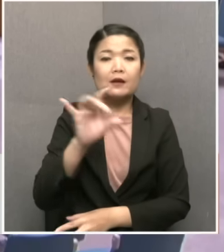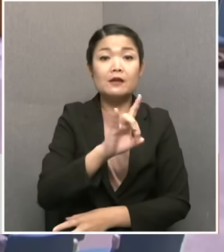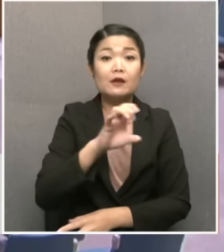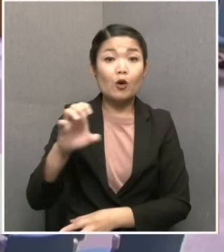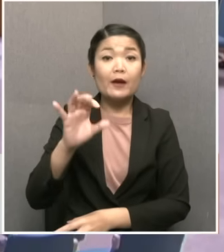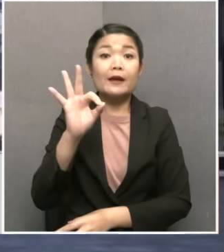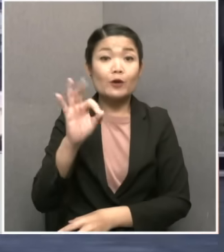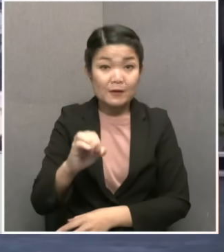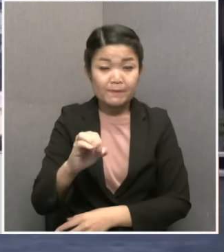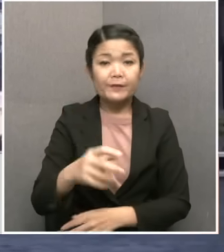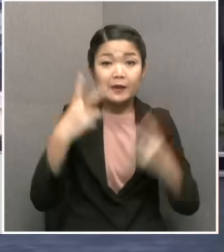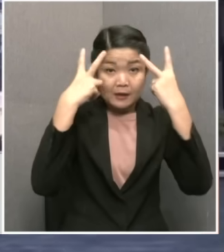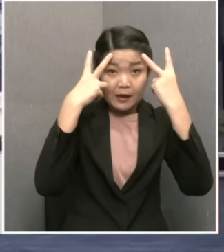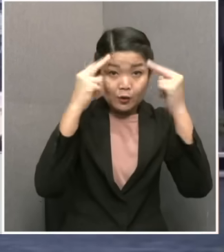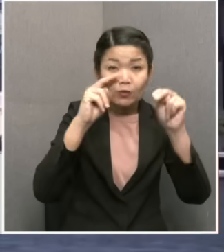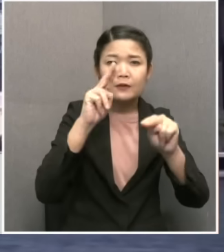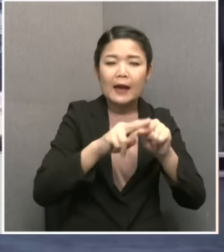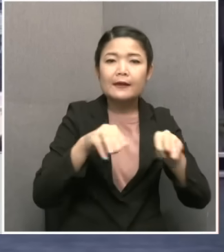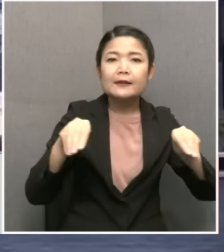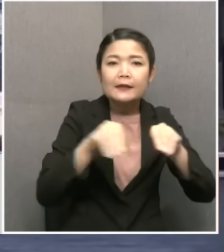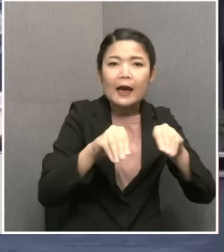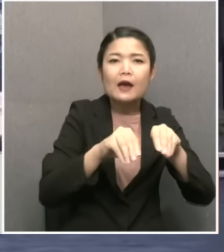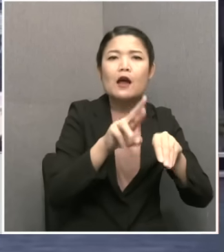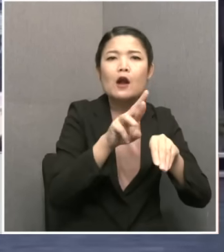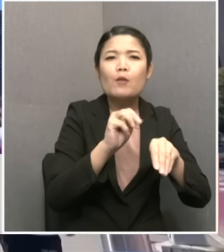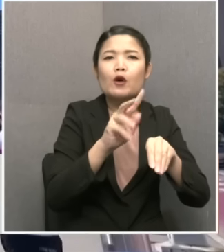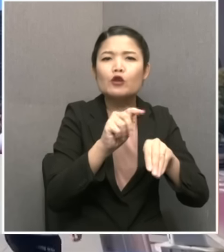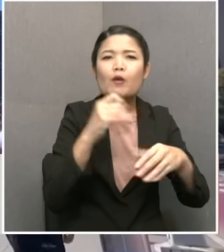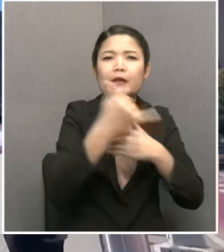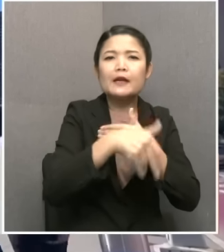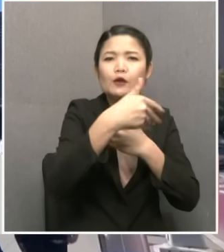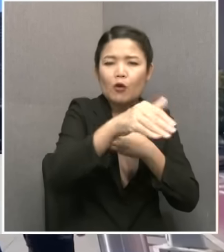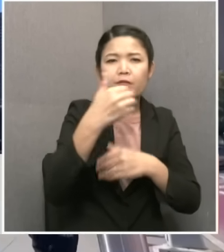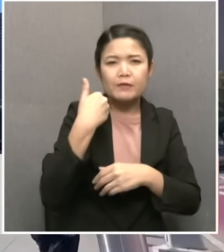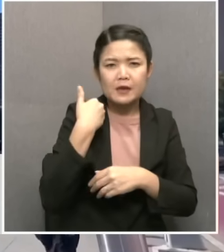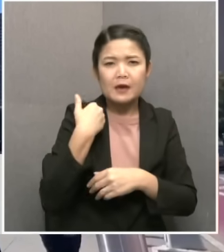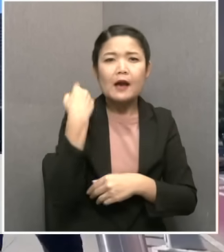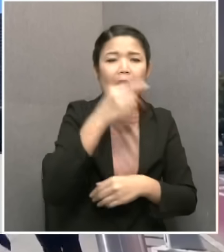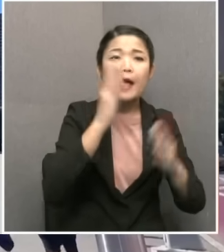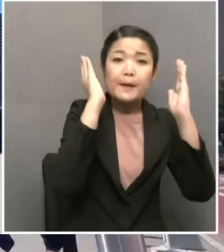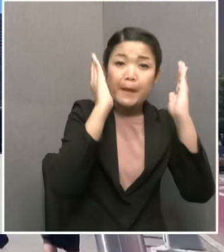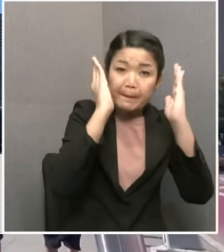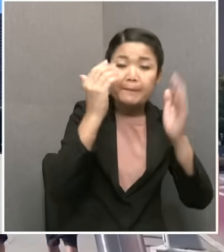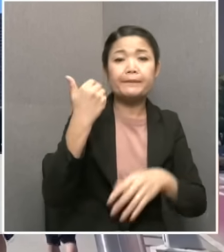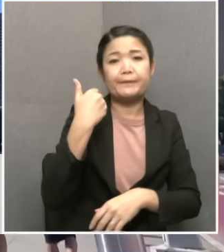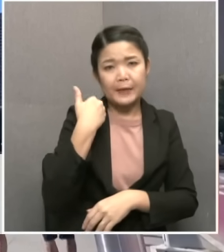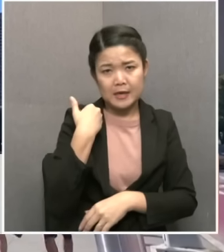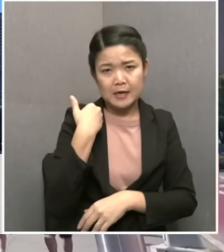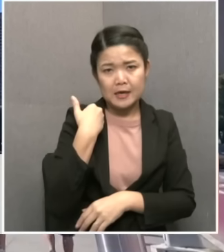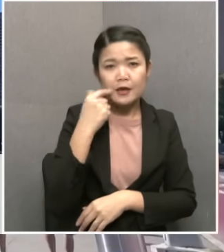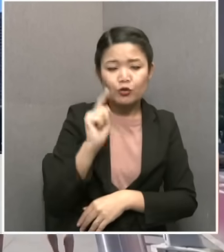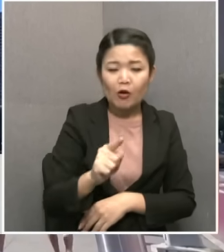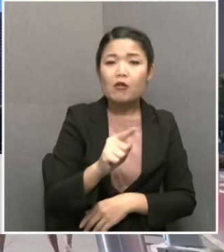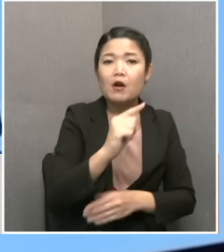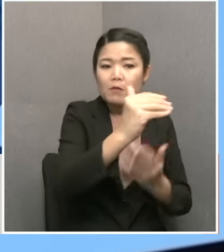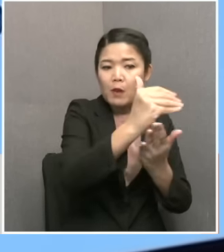กนั่ง ค ู่กับส่วนใหญ่ก็จะเป็นรัฐ ม นตรีต่างประเทศนะครับที่เหลือก็อาจจะเป็นโฆษกซึ่งจะต้องเอารายละเอียดมาให้กับประช